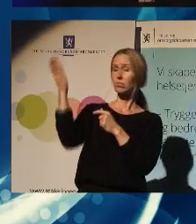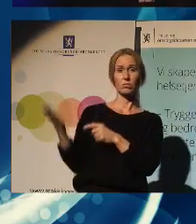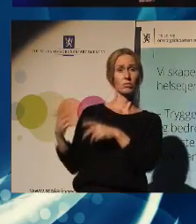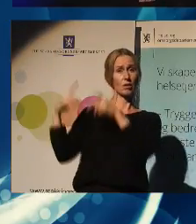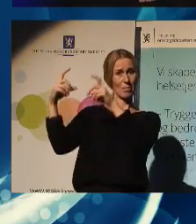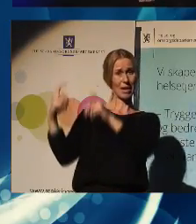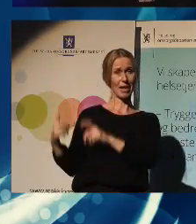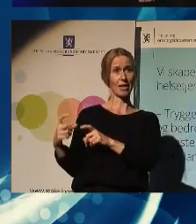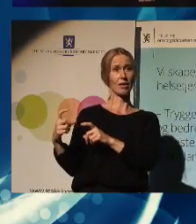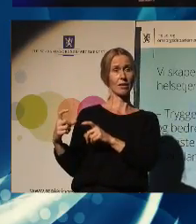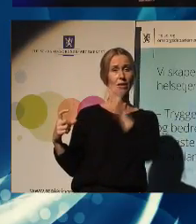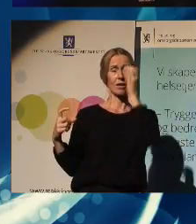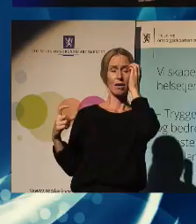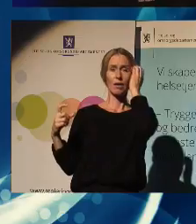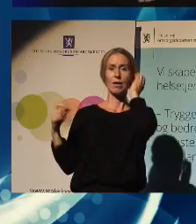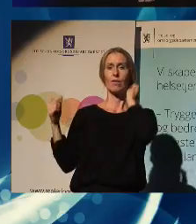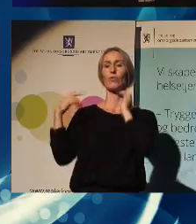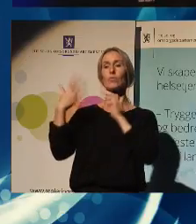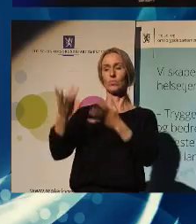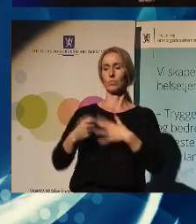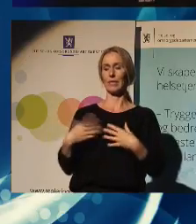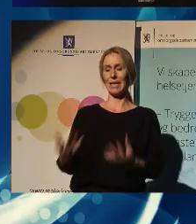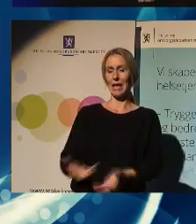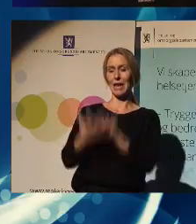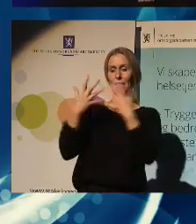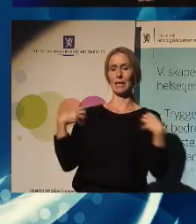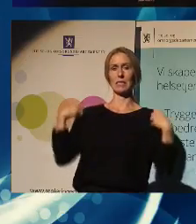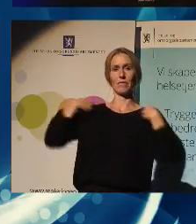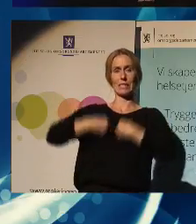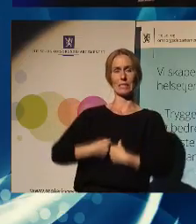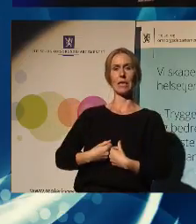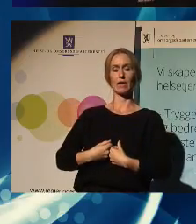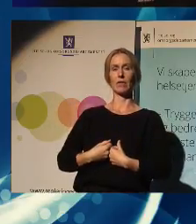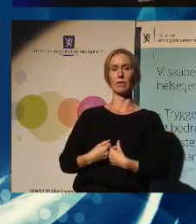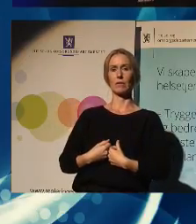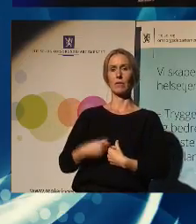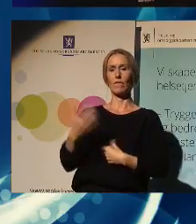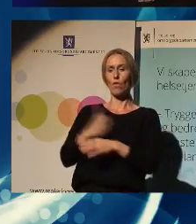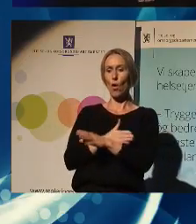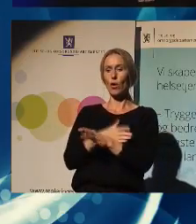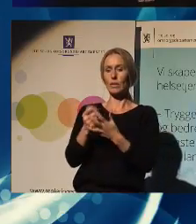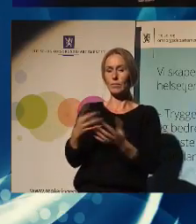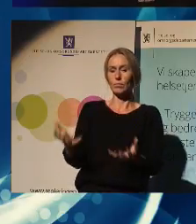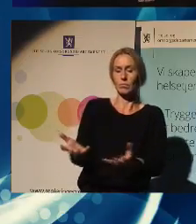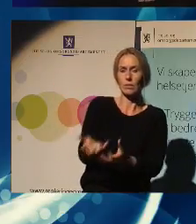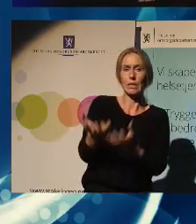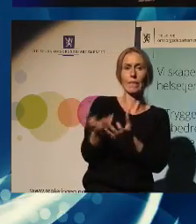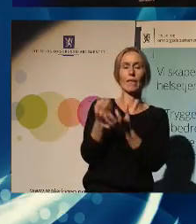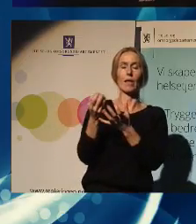her, hvor de gir dem redningsvester før de forsøker å redde dem, sånn at de skal klare å få det til.